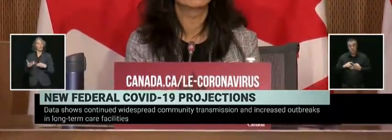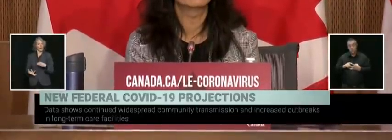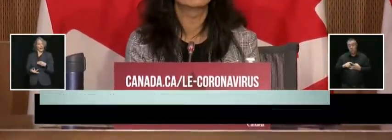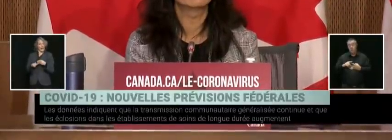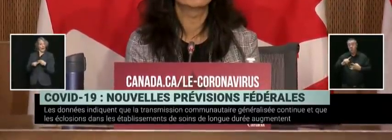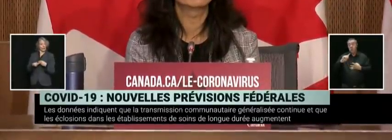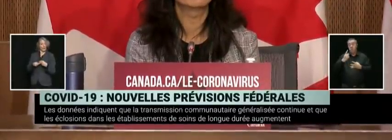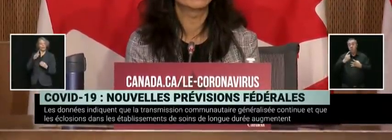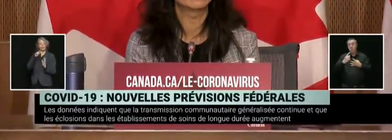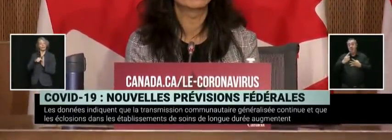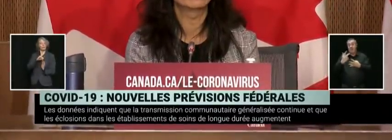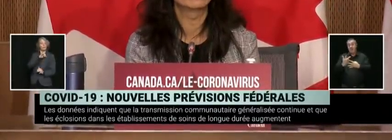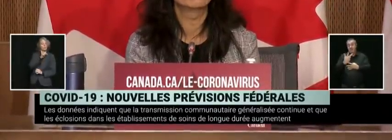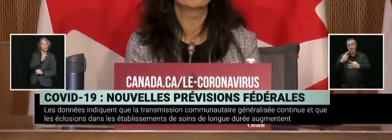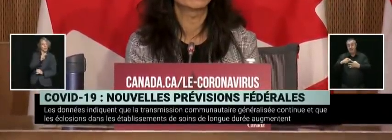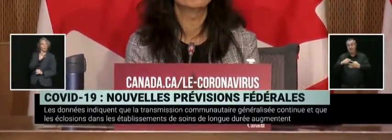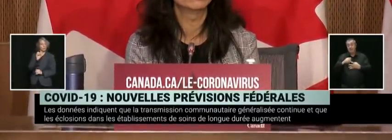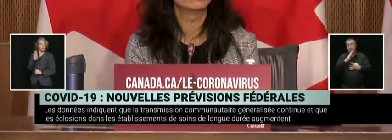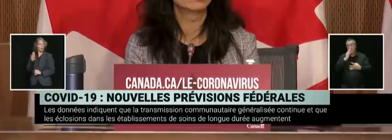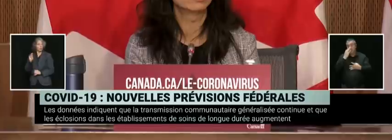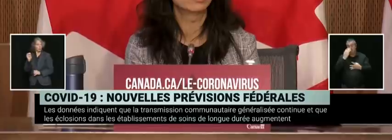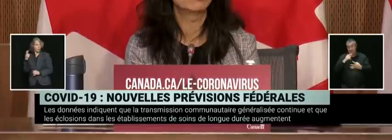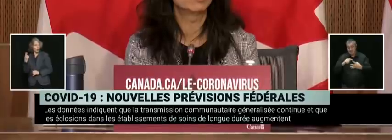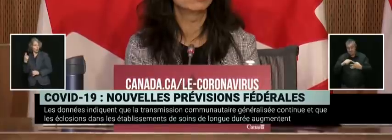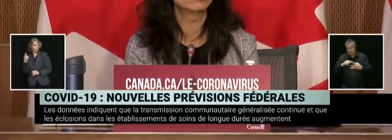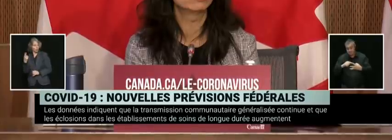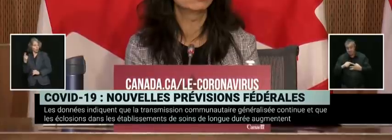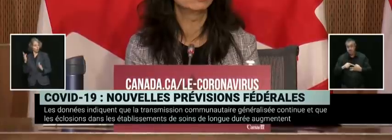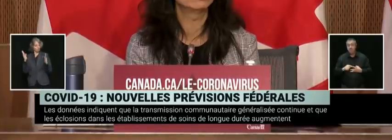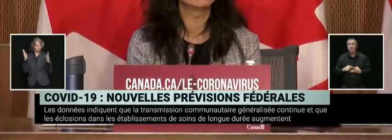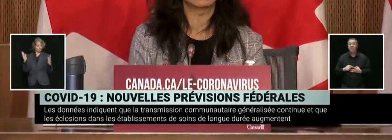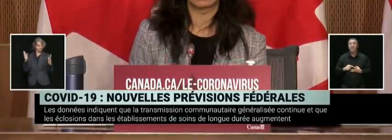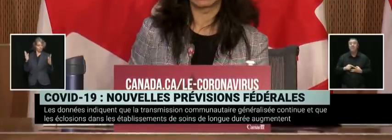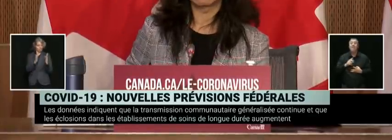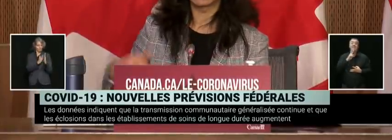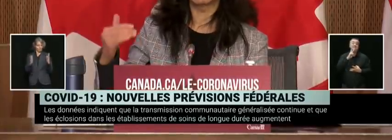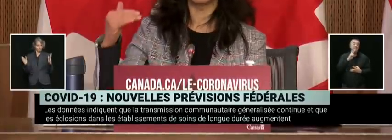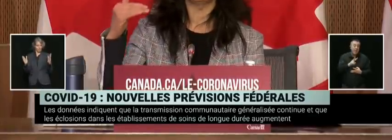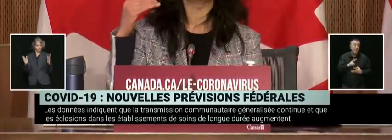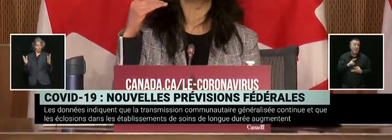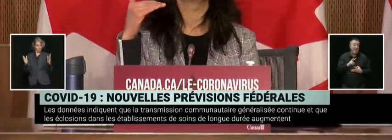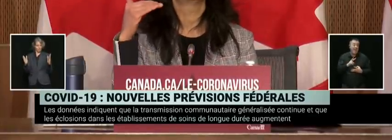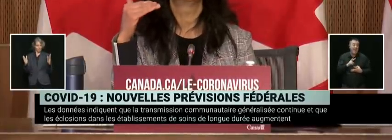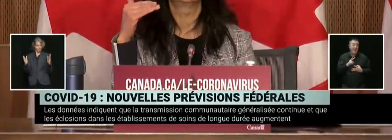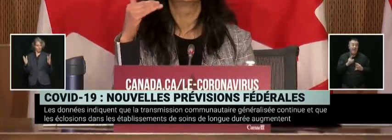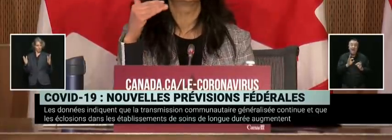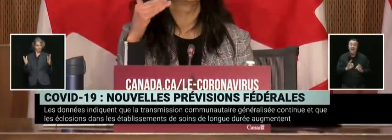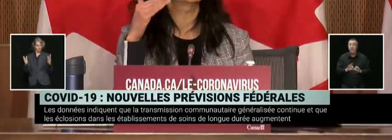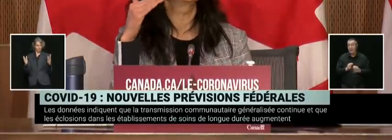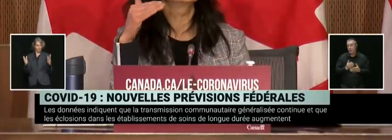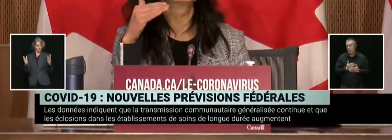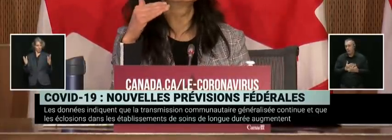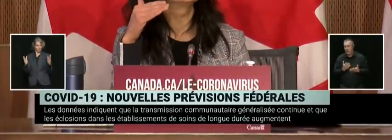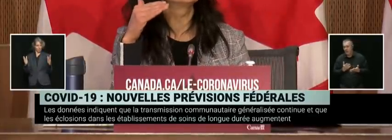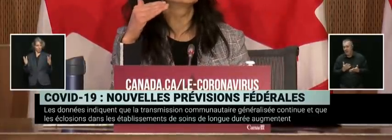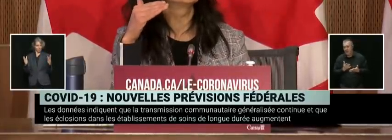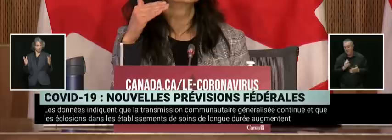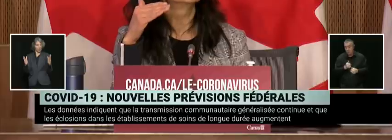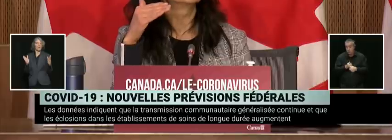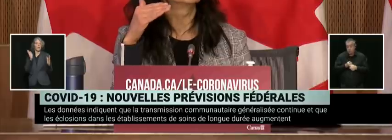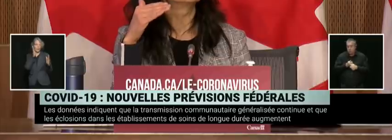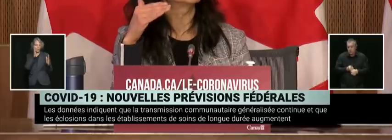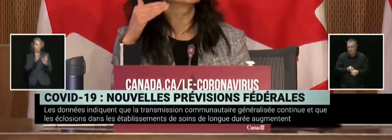ça va vraiment important de suivre les projections